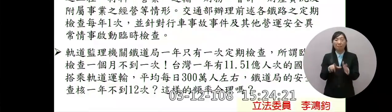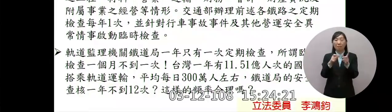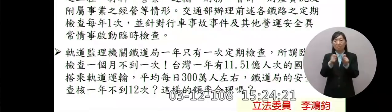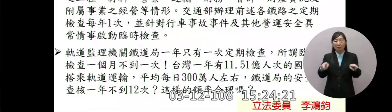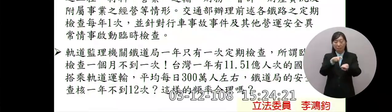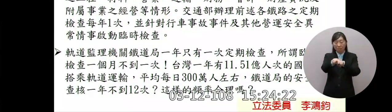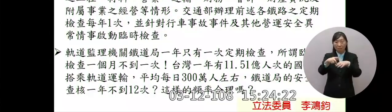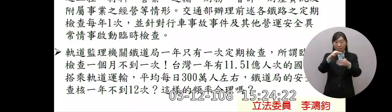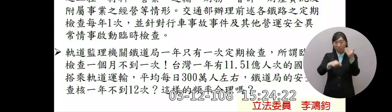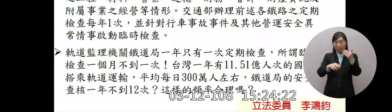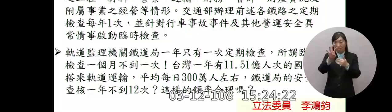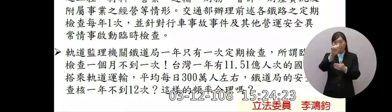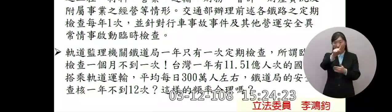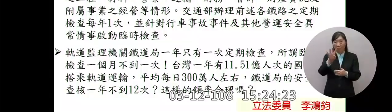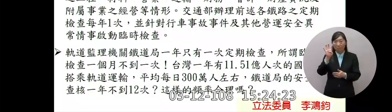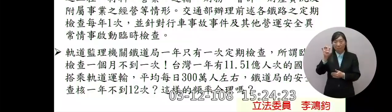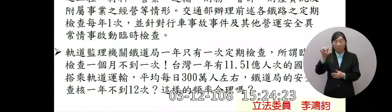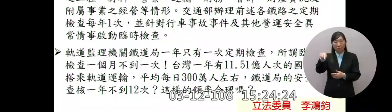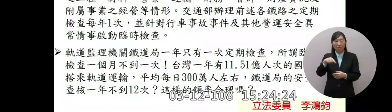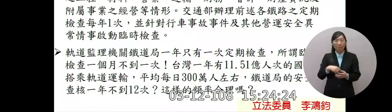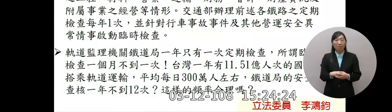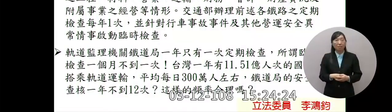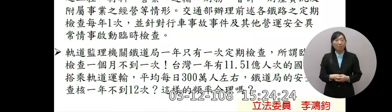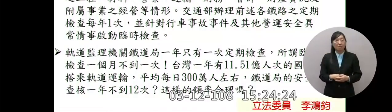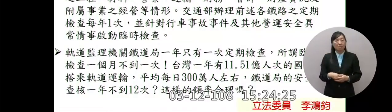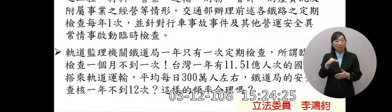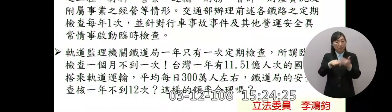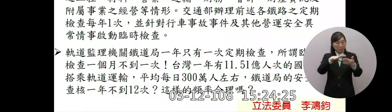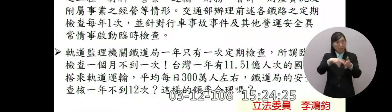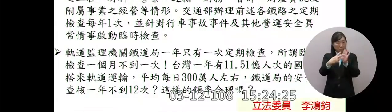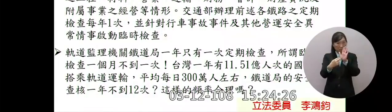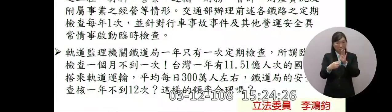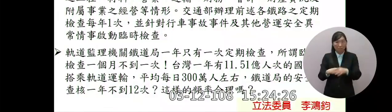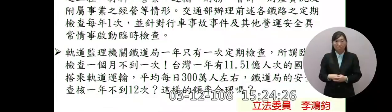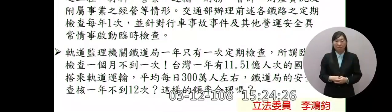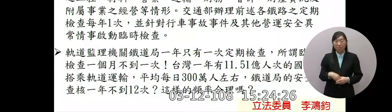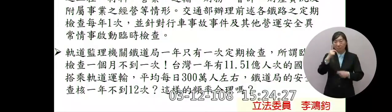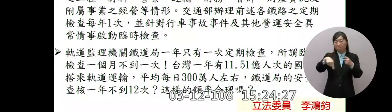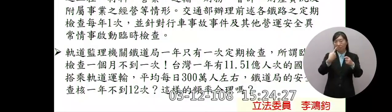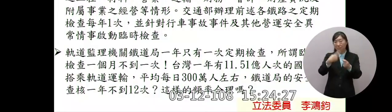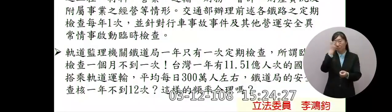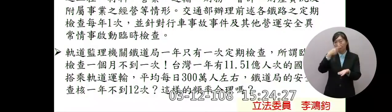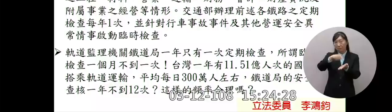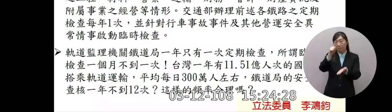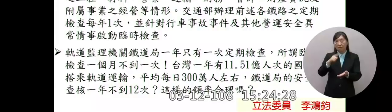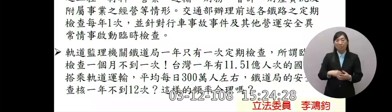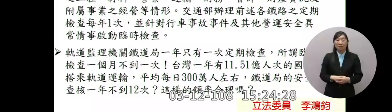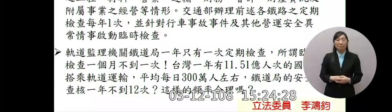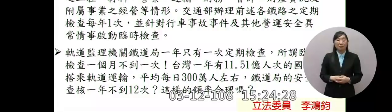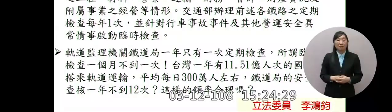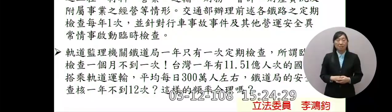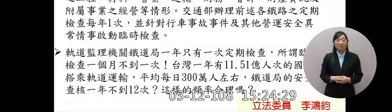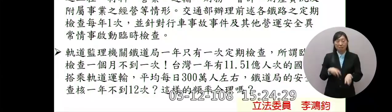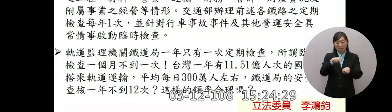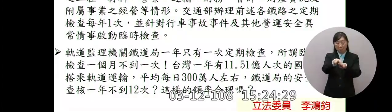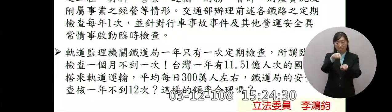法41条、44条，其实就在这个规定里面来讲的话，一年才检查一次。那